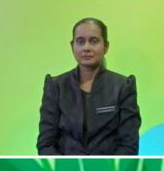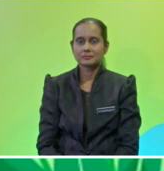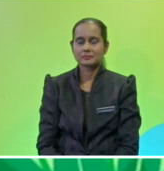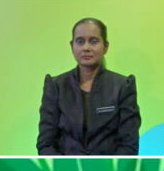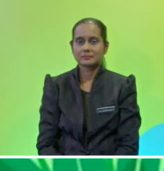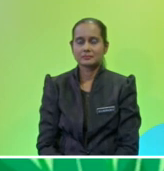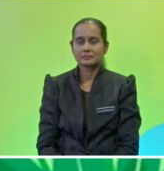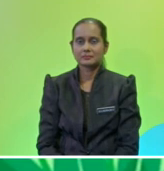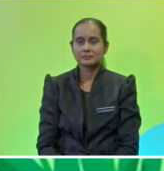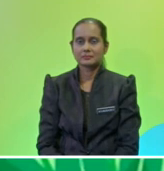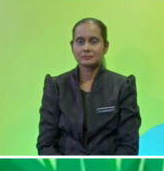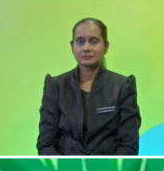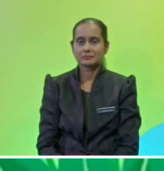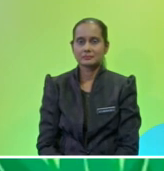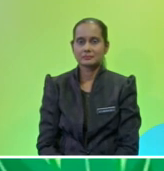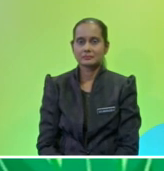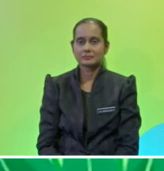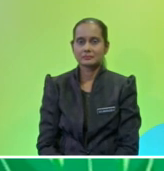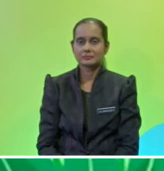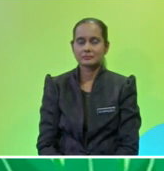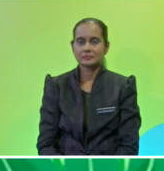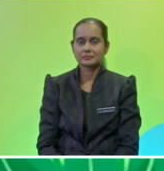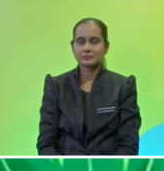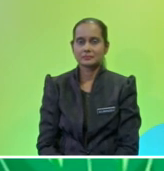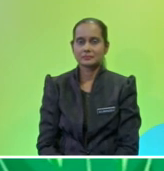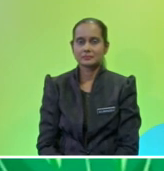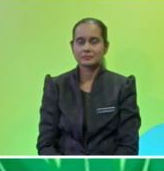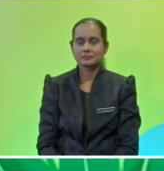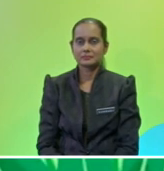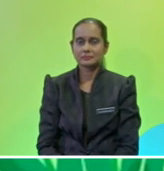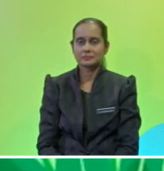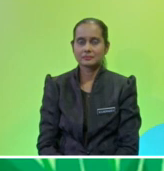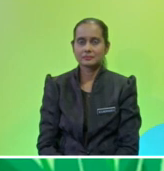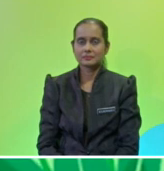8 bentuk dia bulat atas bulat bawah